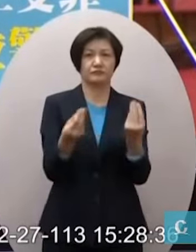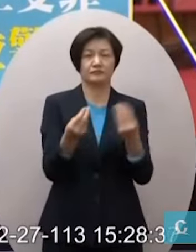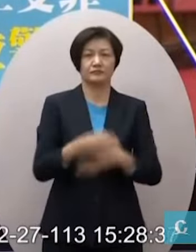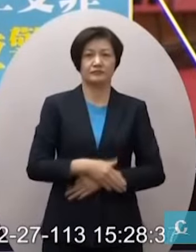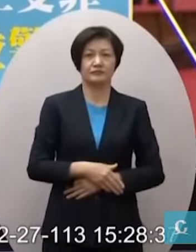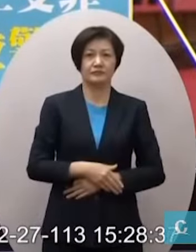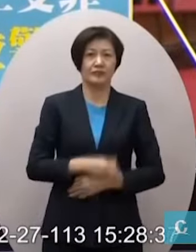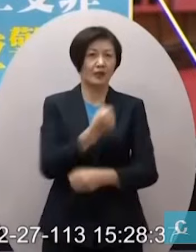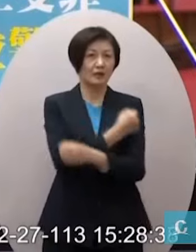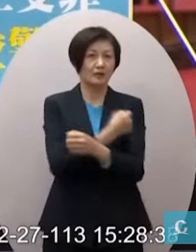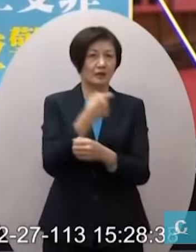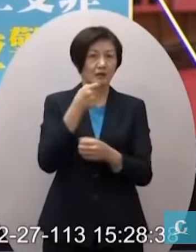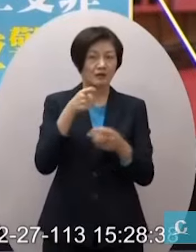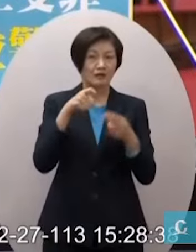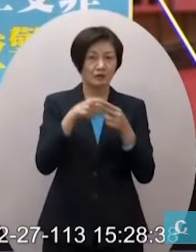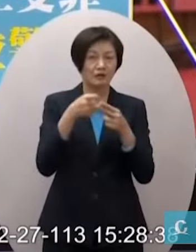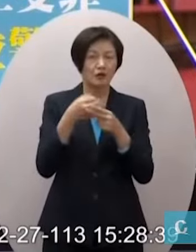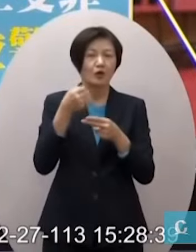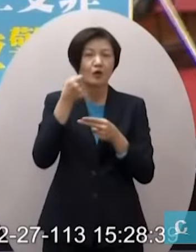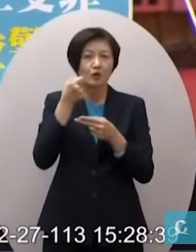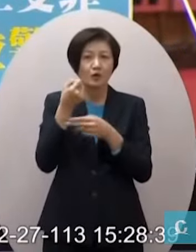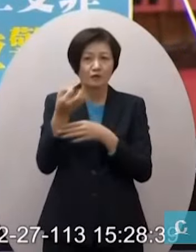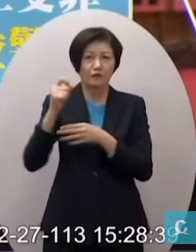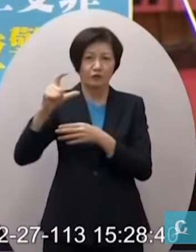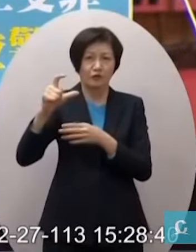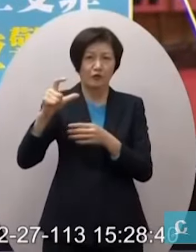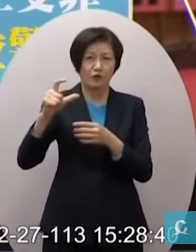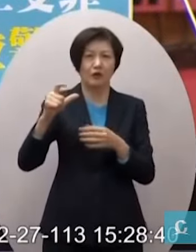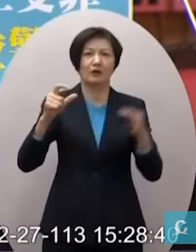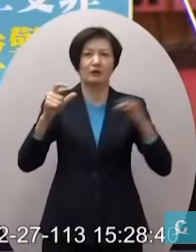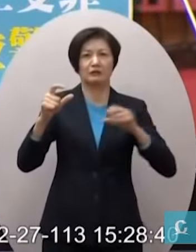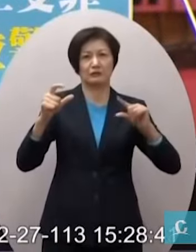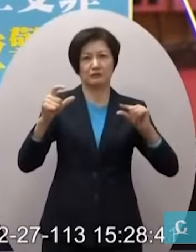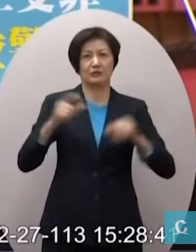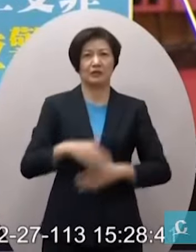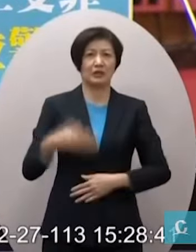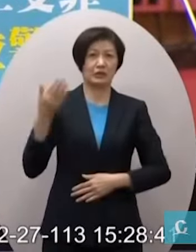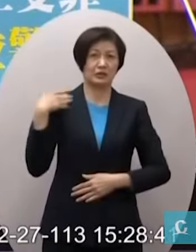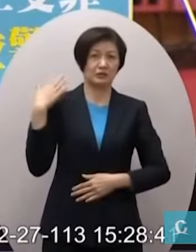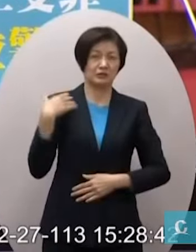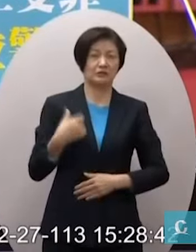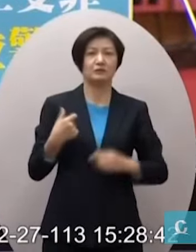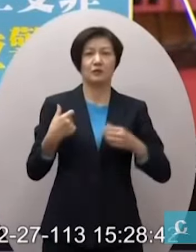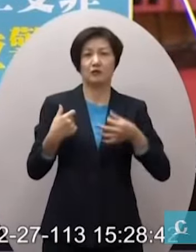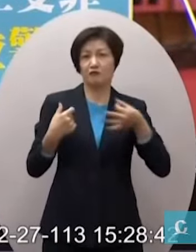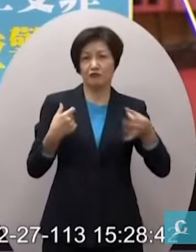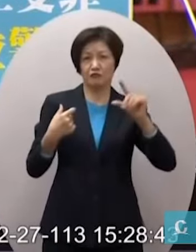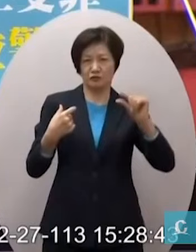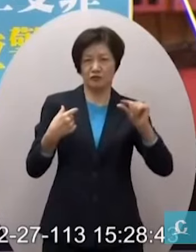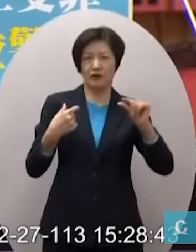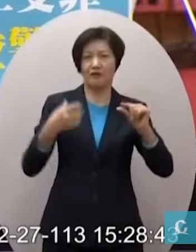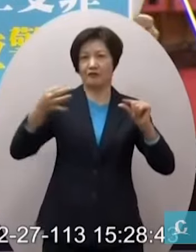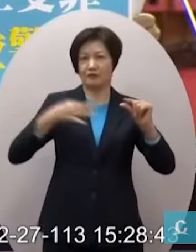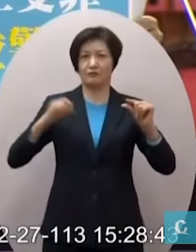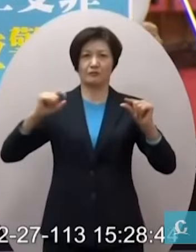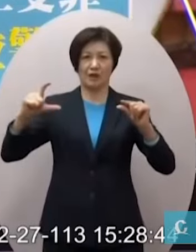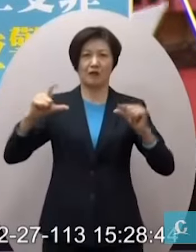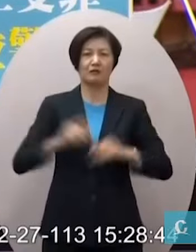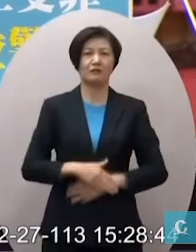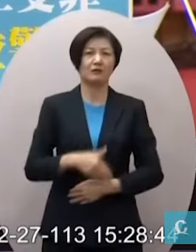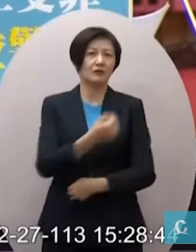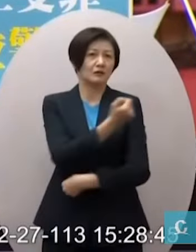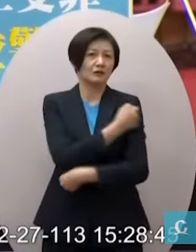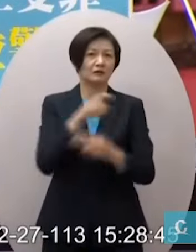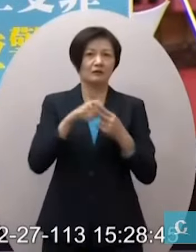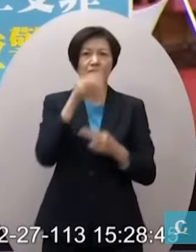工缴得多领得少。以前是缴得少领得多，所以为什么劳工现在都点点不恭